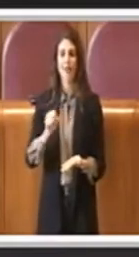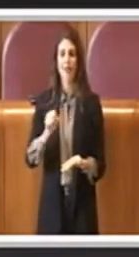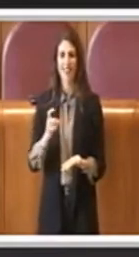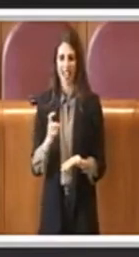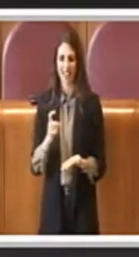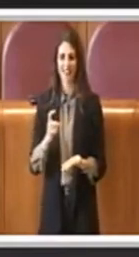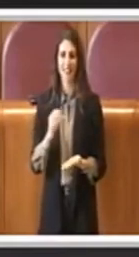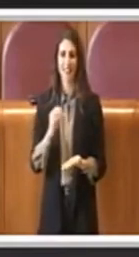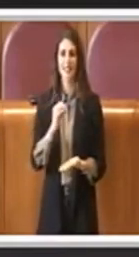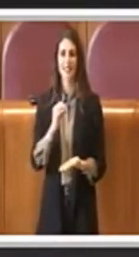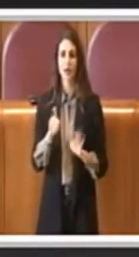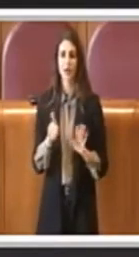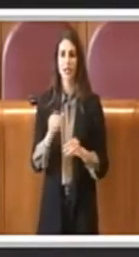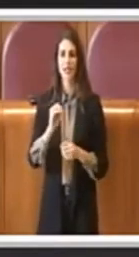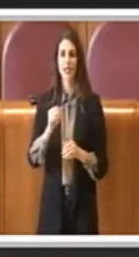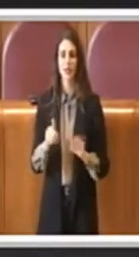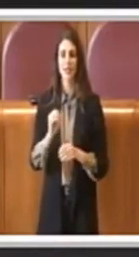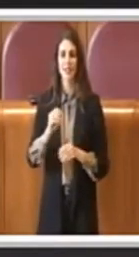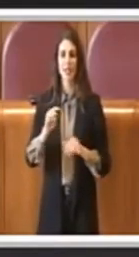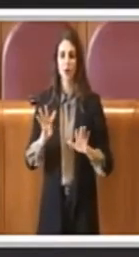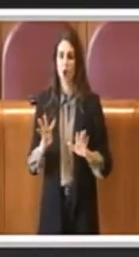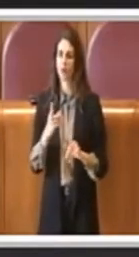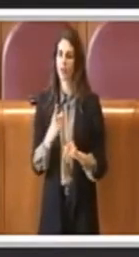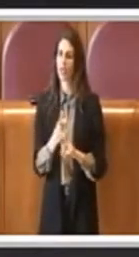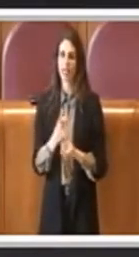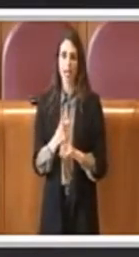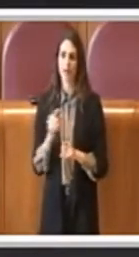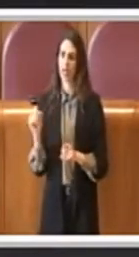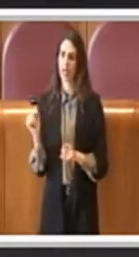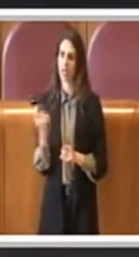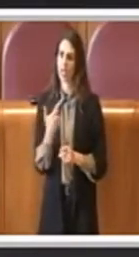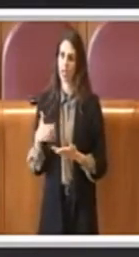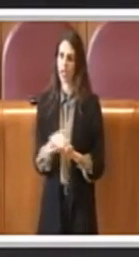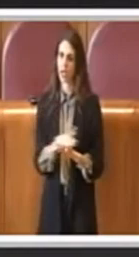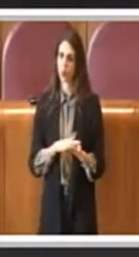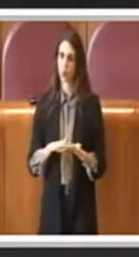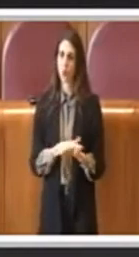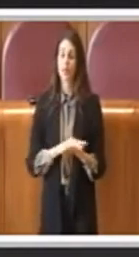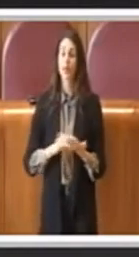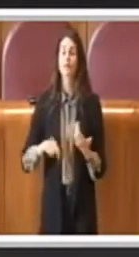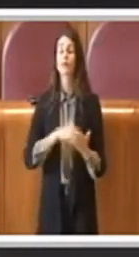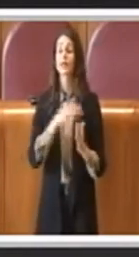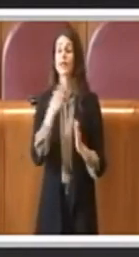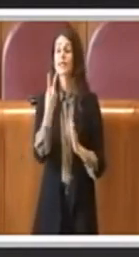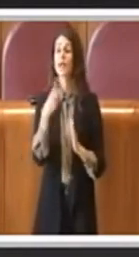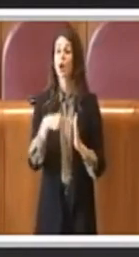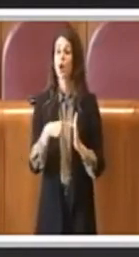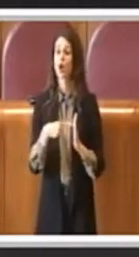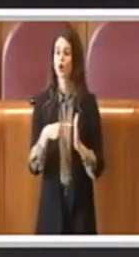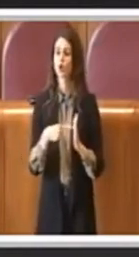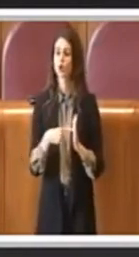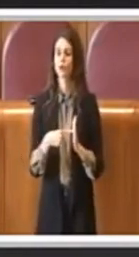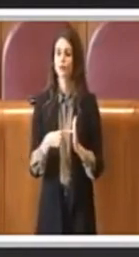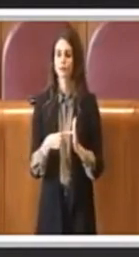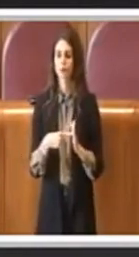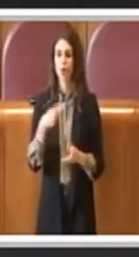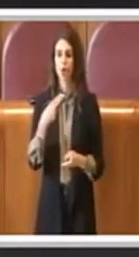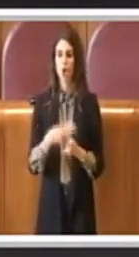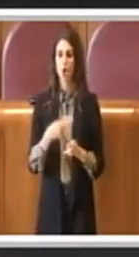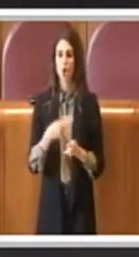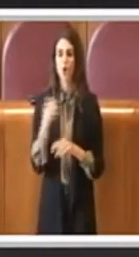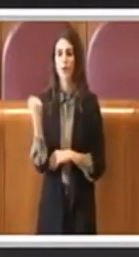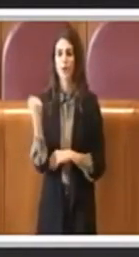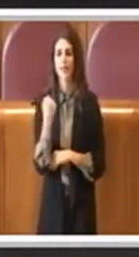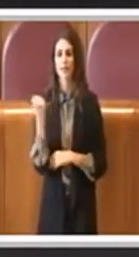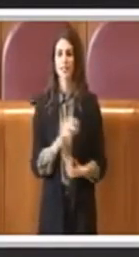060609. Nel secondo punto si chiede a Roma Servizi per la Mobilità, in accordo col Dipartimento ovviamente, di